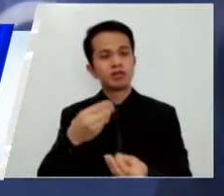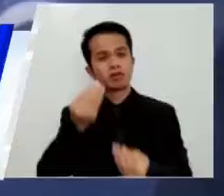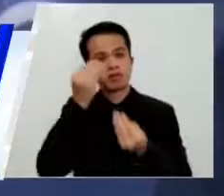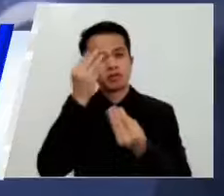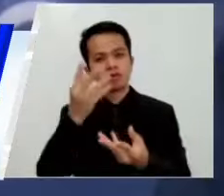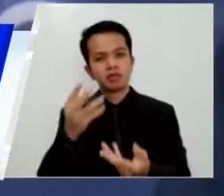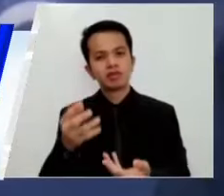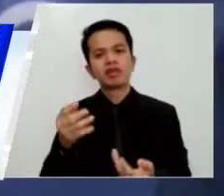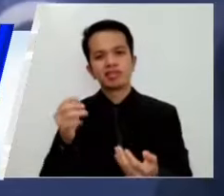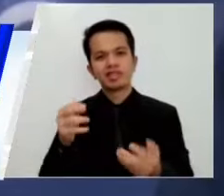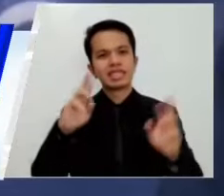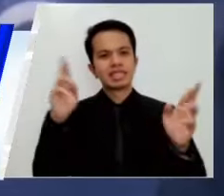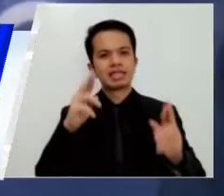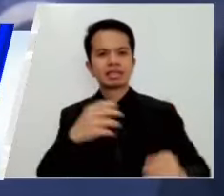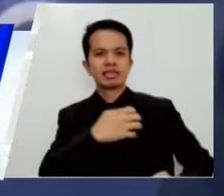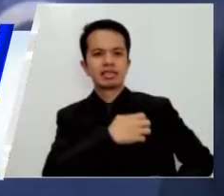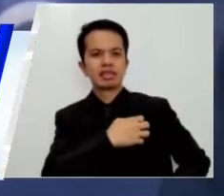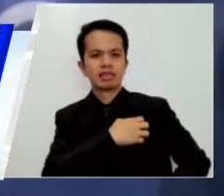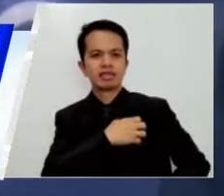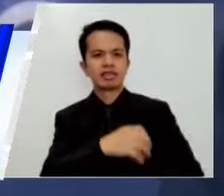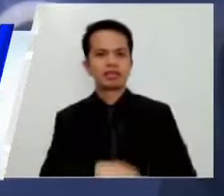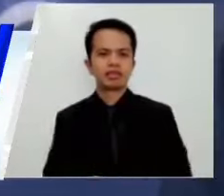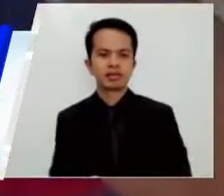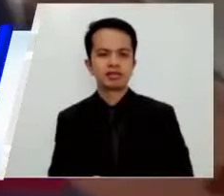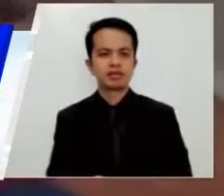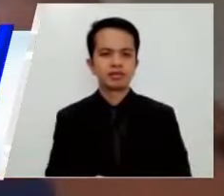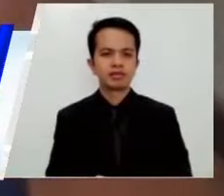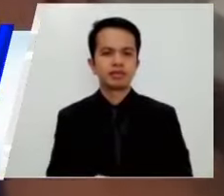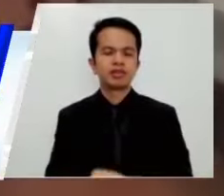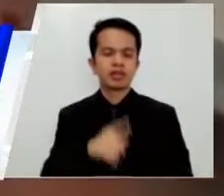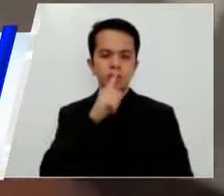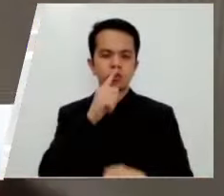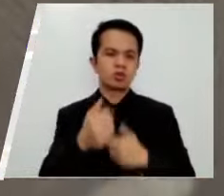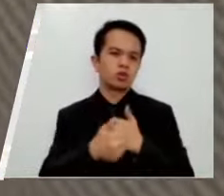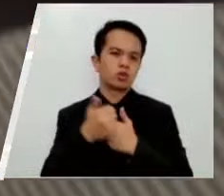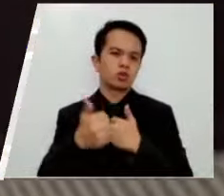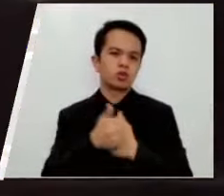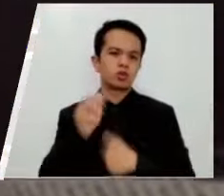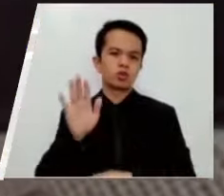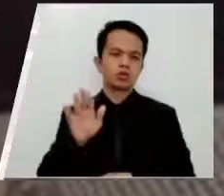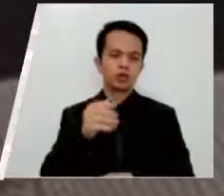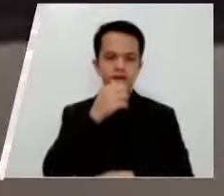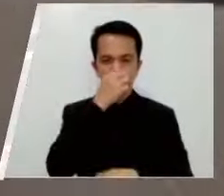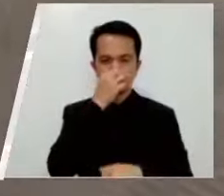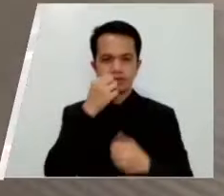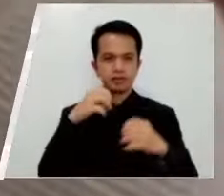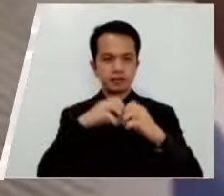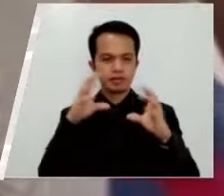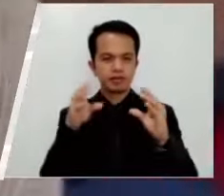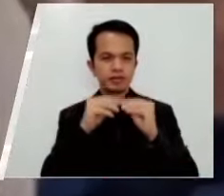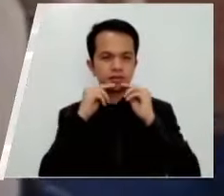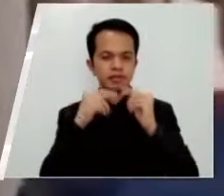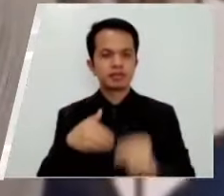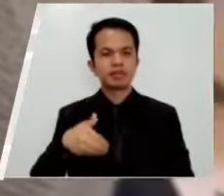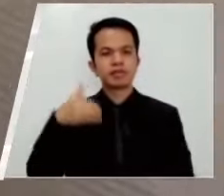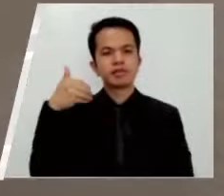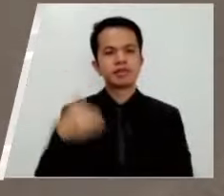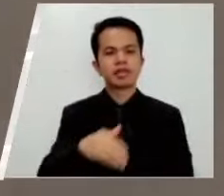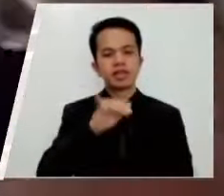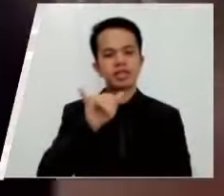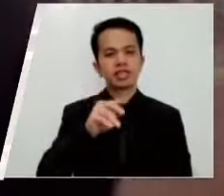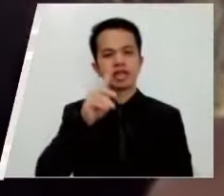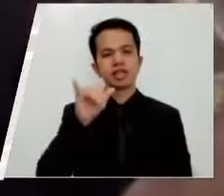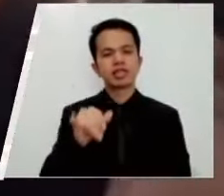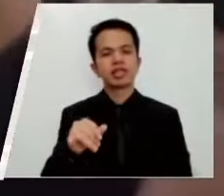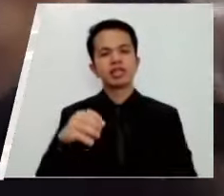armed. So pasiguro Richie masabi na armed and dangerous siya. Para sa GMA Integrated News, John D. Esteban ng GMA Regional